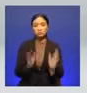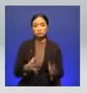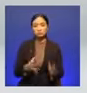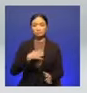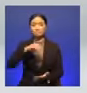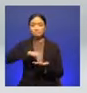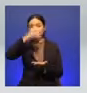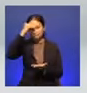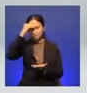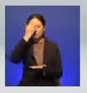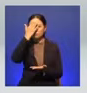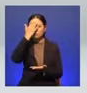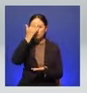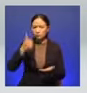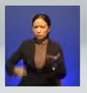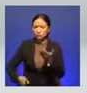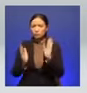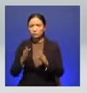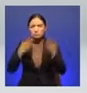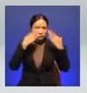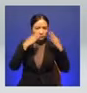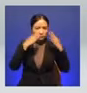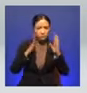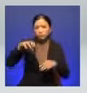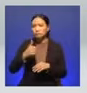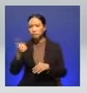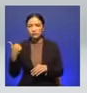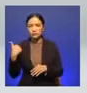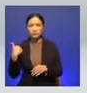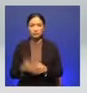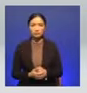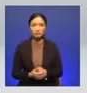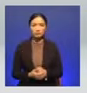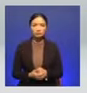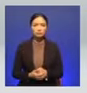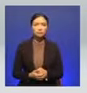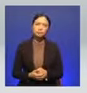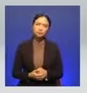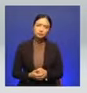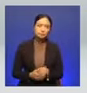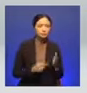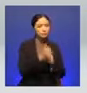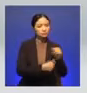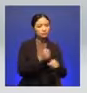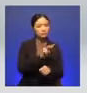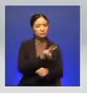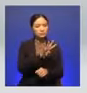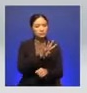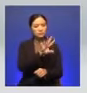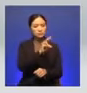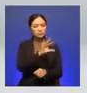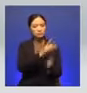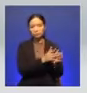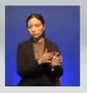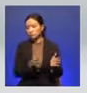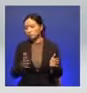าทำไมคนตาบอดหรือองค์กรอื่นๆที่เคยยาวนานมาตั้งแต่ปี2475เนี่ยที่มีสม